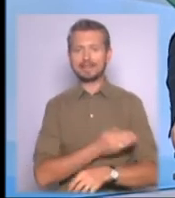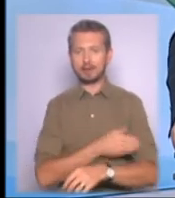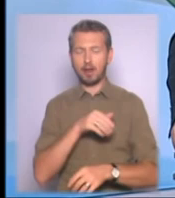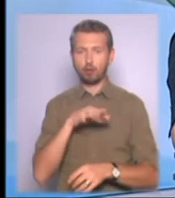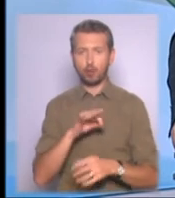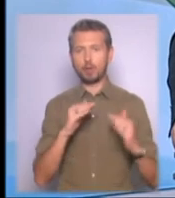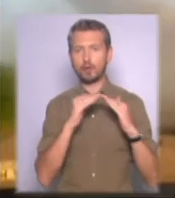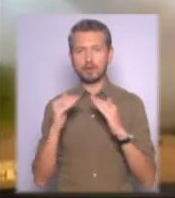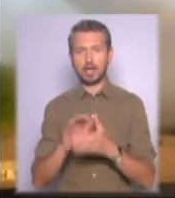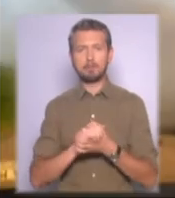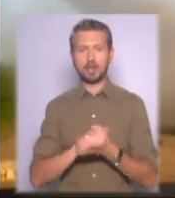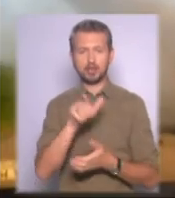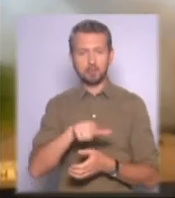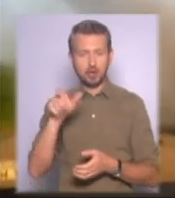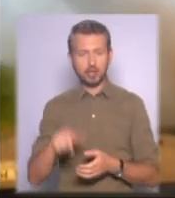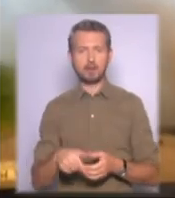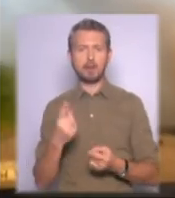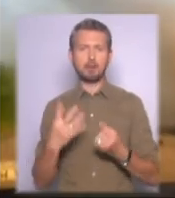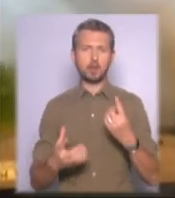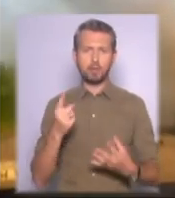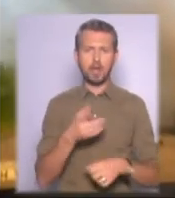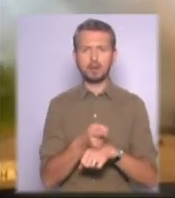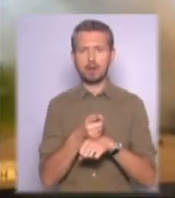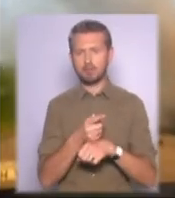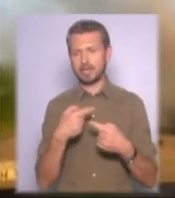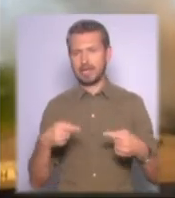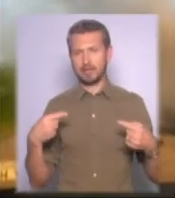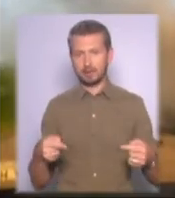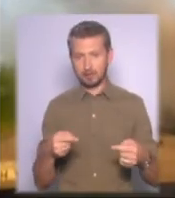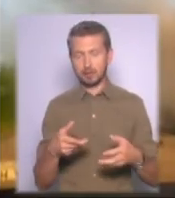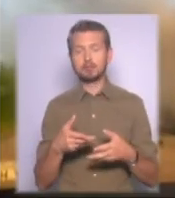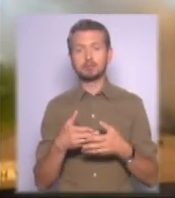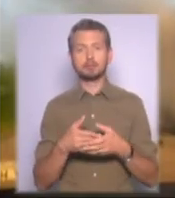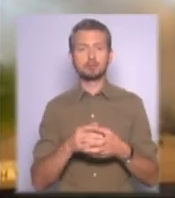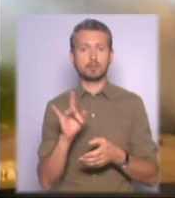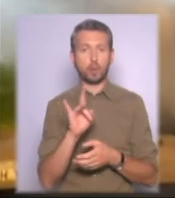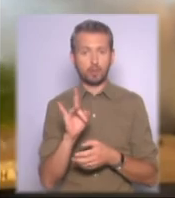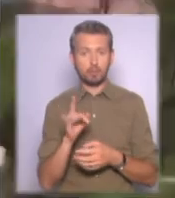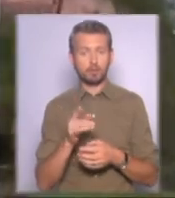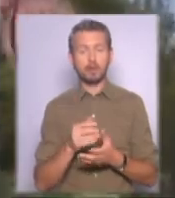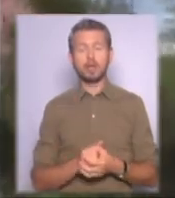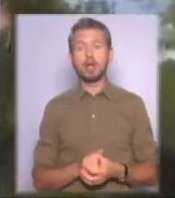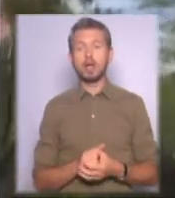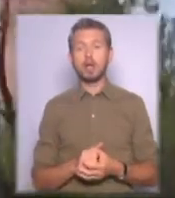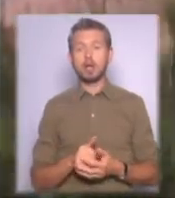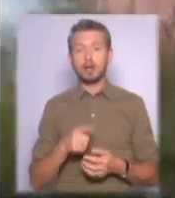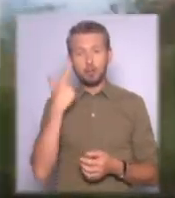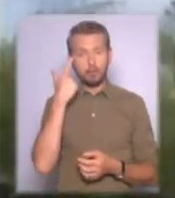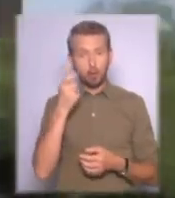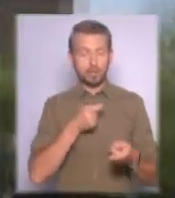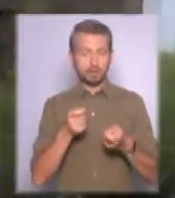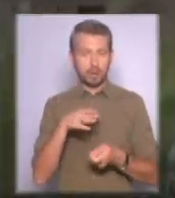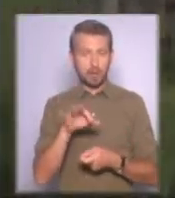мешканців. Били з мінометів і гармат різних калібрів, зокрема крупнокаліберних, які заборонені мінськими домовленостями, повідомили у штабі